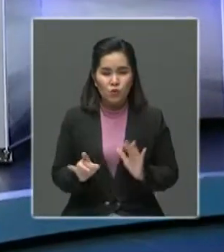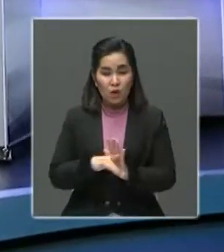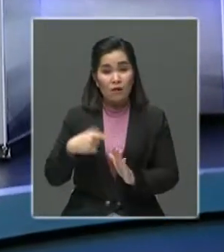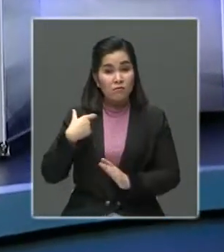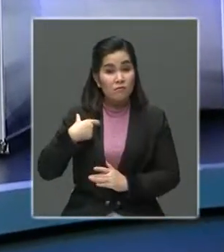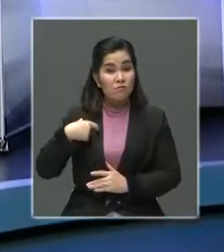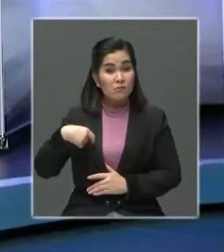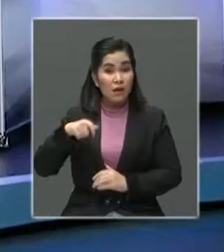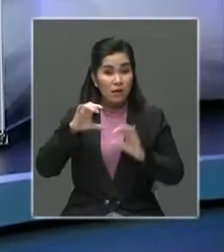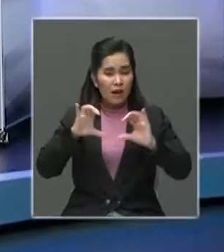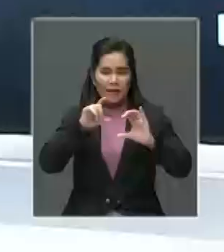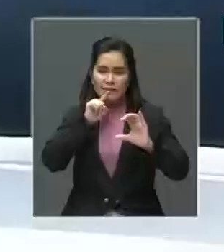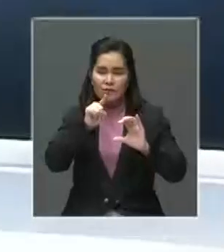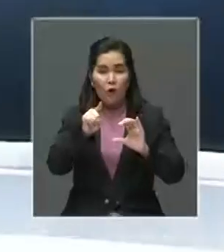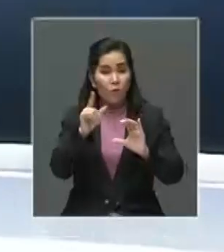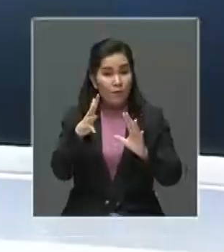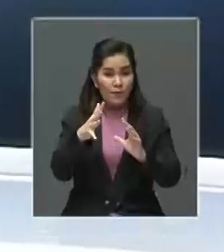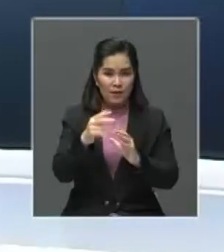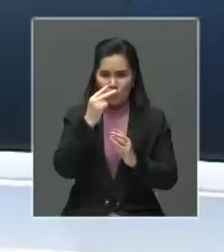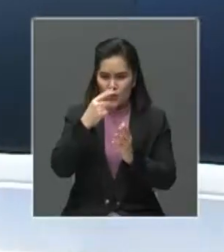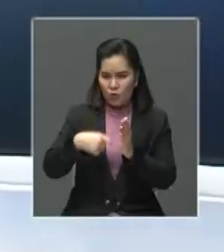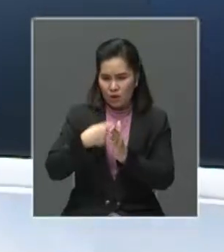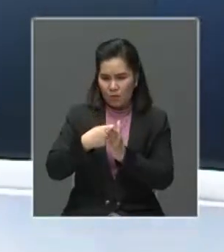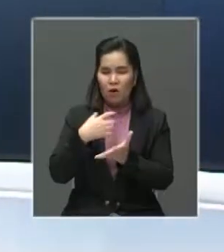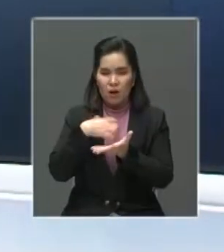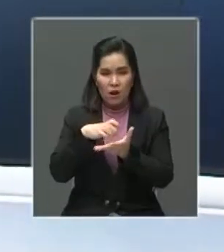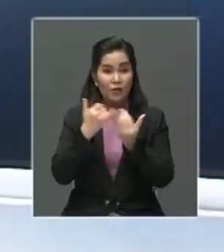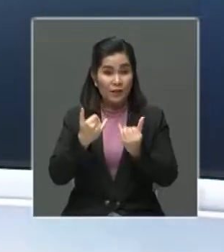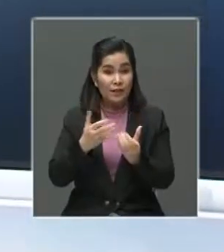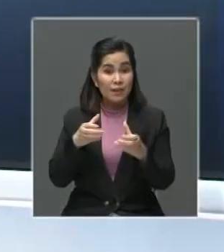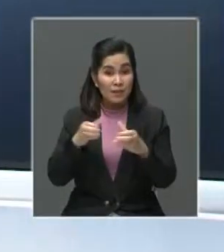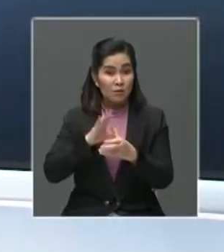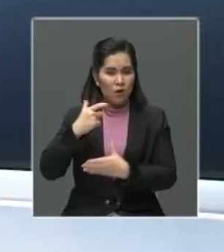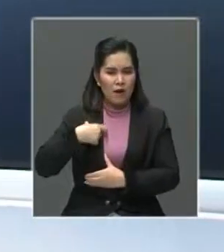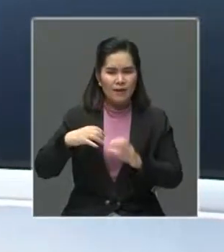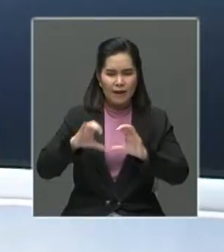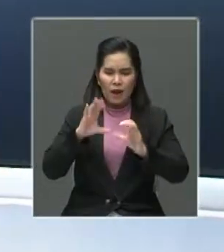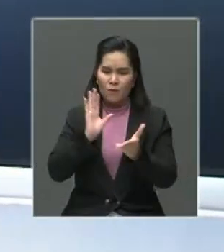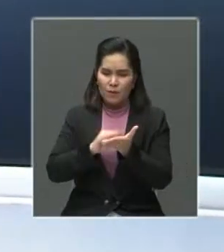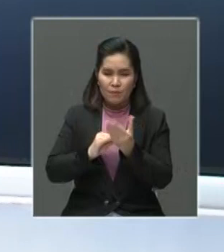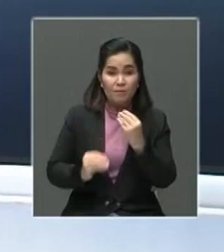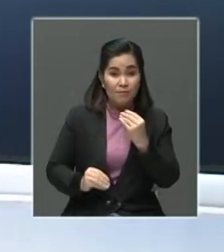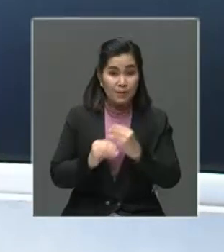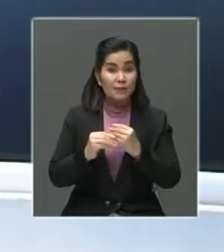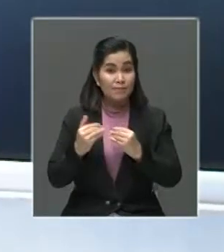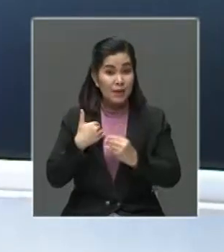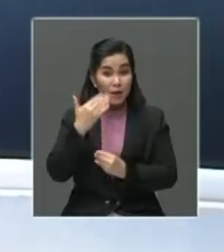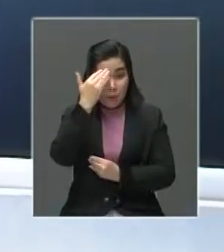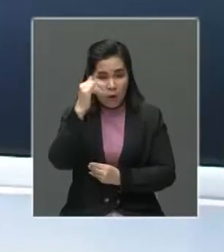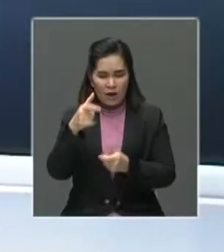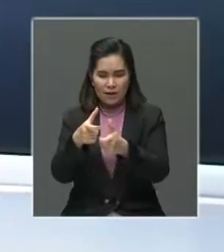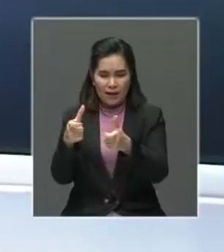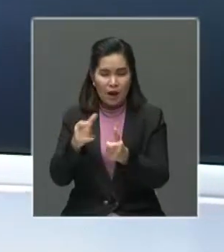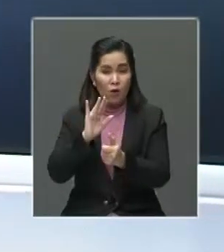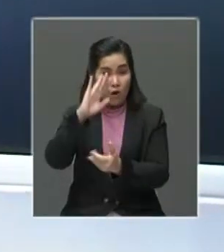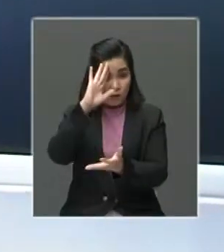เดี๋ยวมาดูรายละเอียดกันนะคะซึ่งเบื้องต้นวันนี้อัยการก็ให้ข้อมูลเพิ่มเติมหลังจากเมื่อวานเนี่ยได้รับสำนวนจากทางฝั่งตำรวจแล้วก็บอก